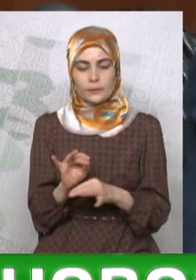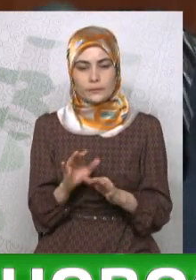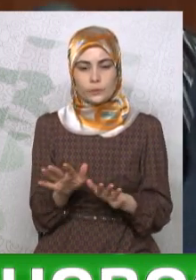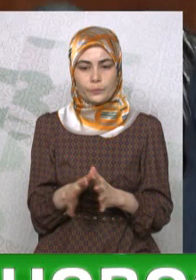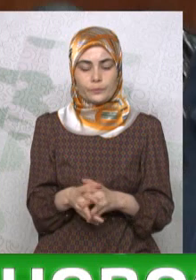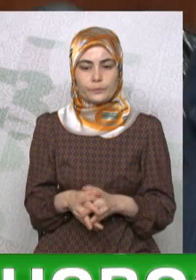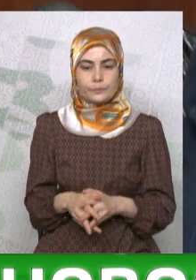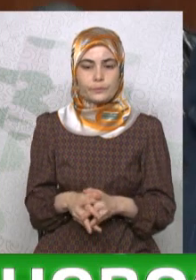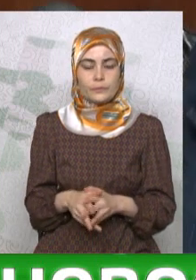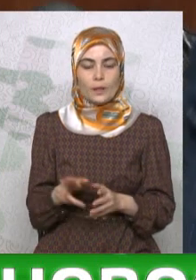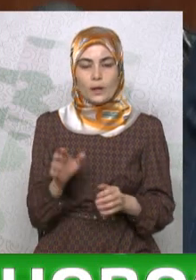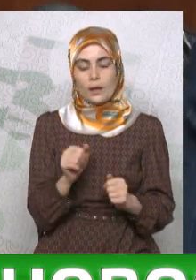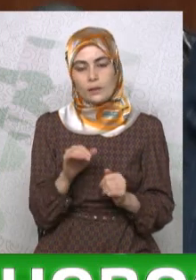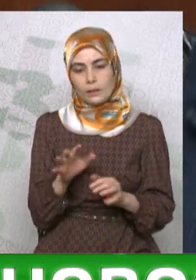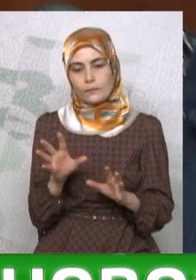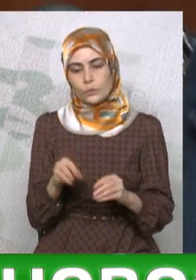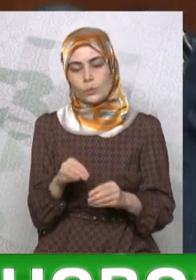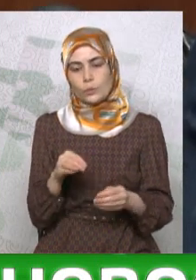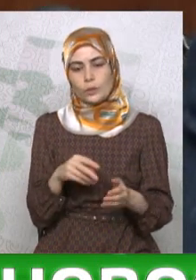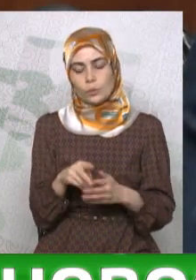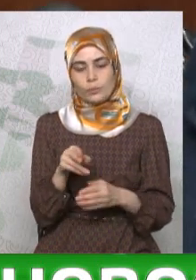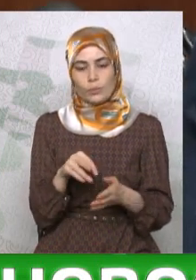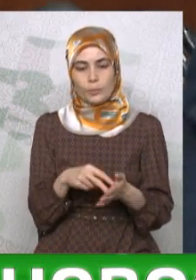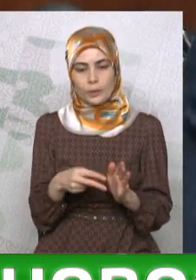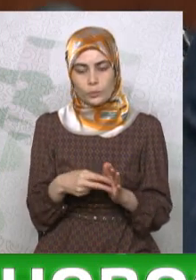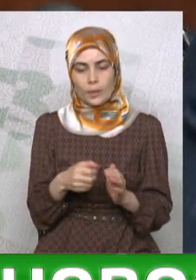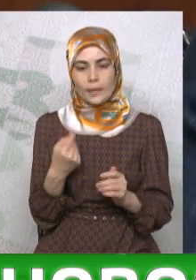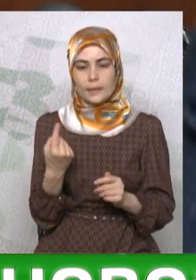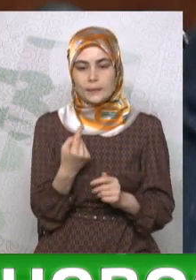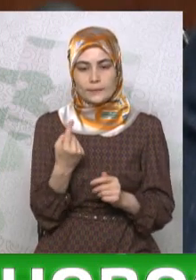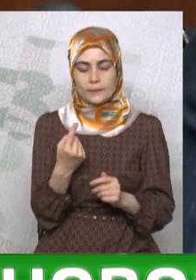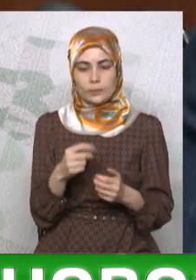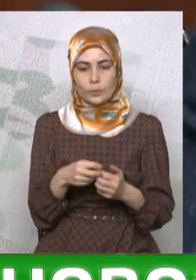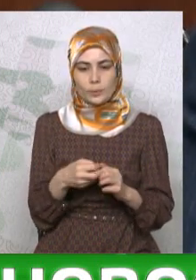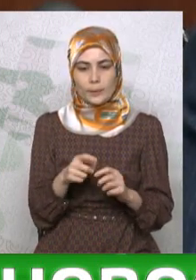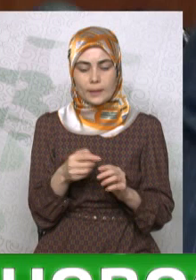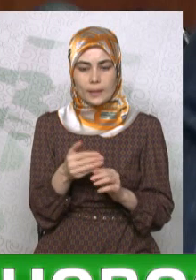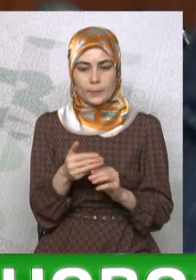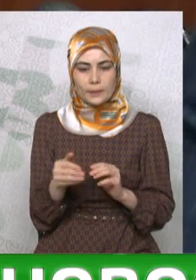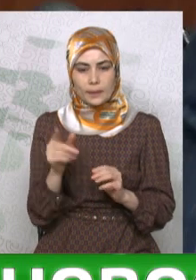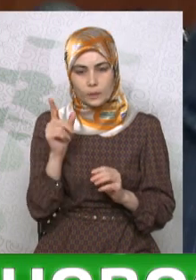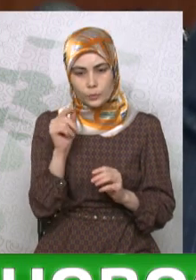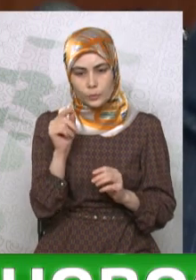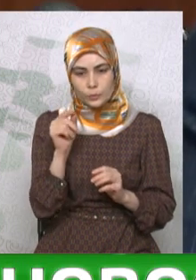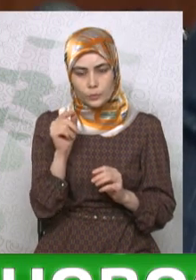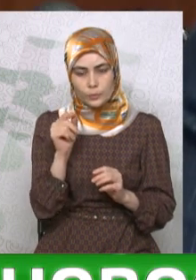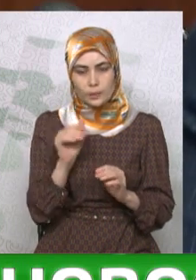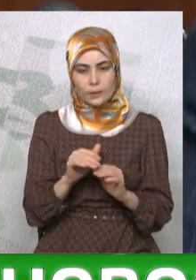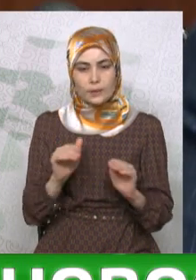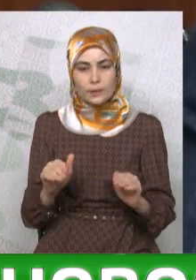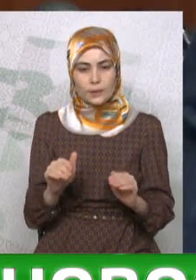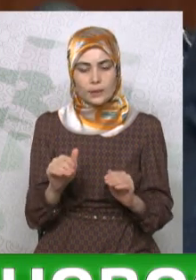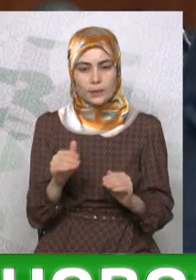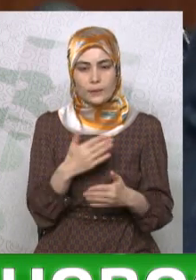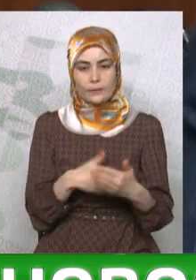Все идет по плану, там проблем не будет. Единственная у нас проблема с опозданием на Суженскую. Там дети